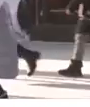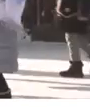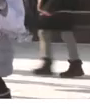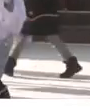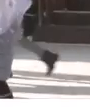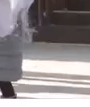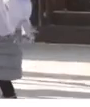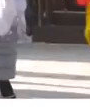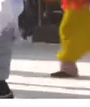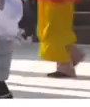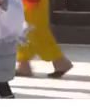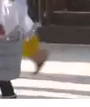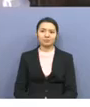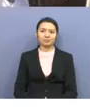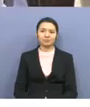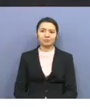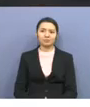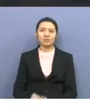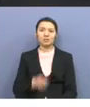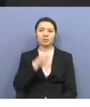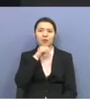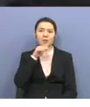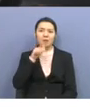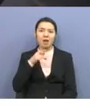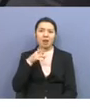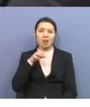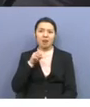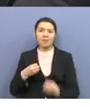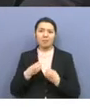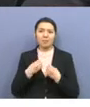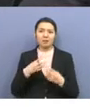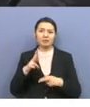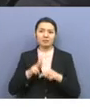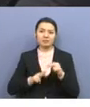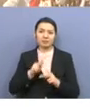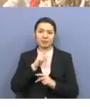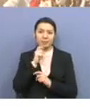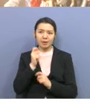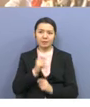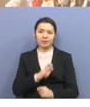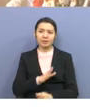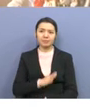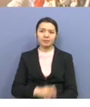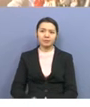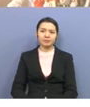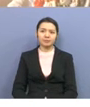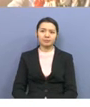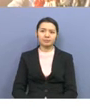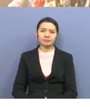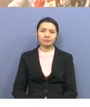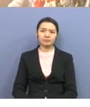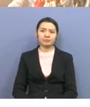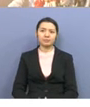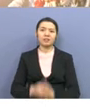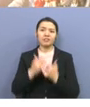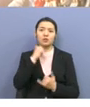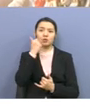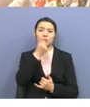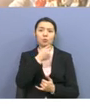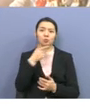Санта Клаус пен кішкентай эльфтар қонақтарға мерекелік көңіл-күй сыйлауда. В этом году охват участников. Ағымдағы